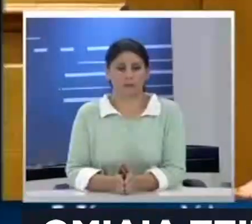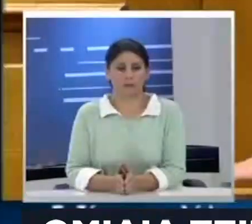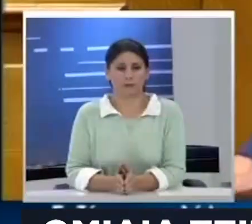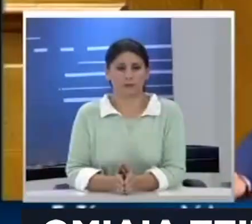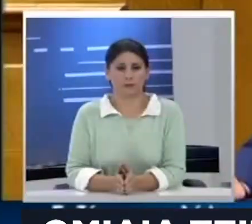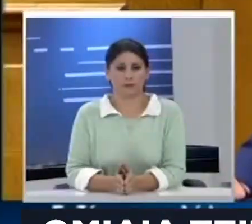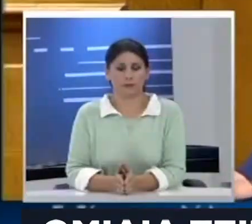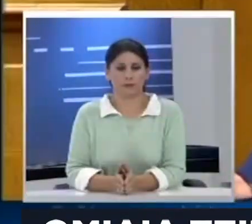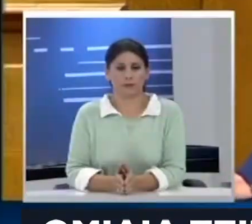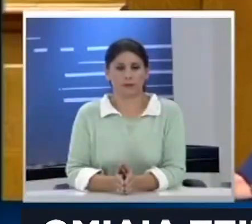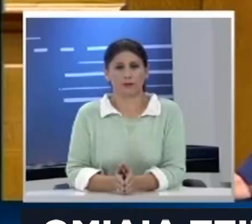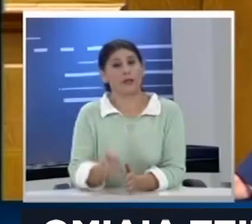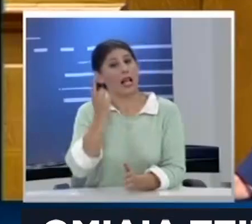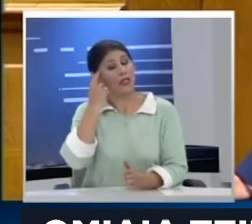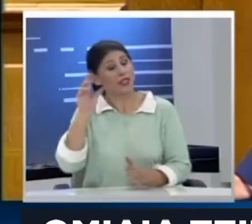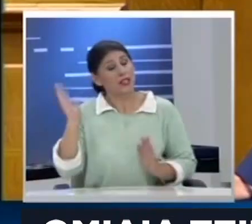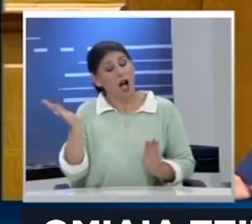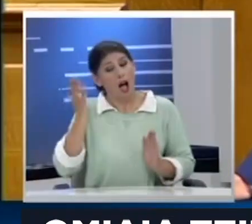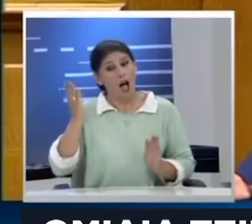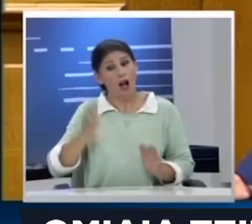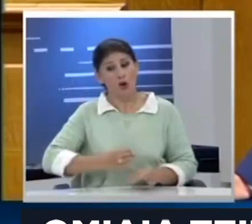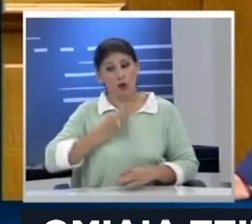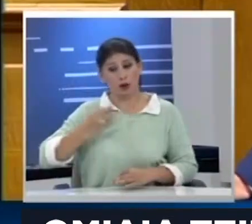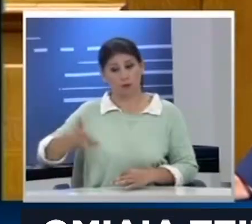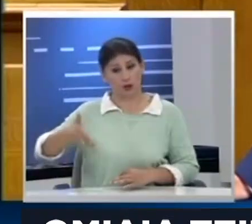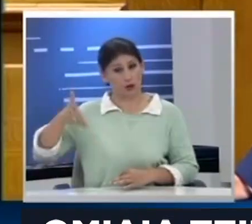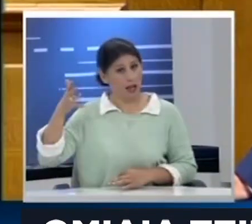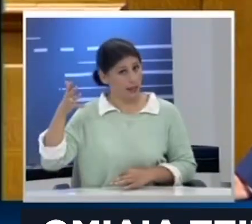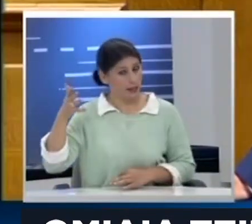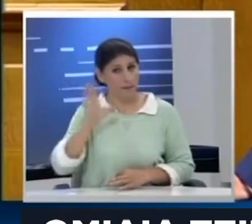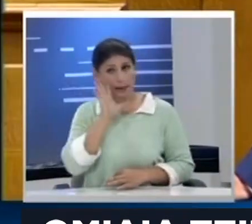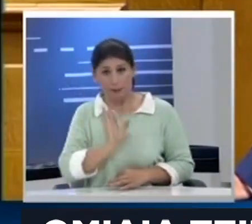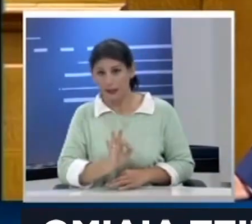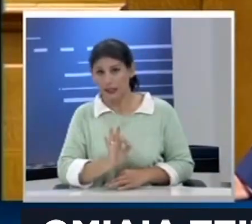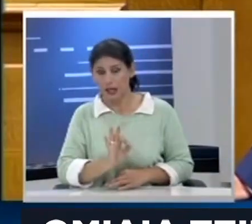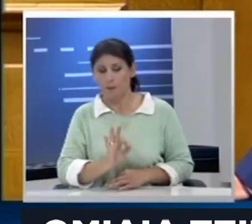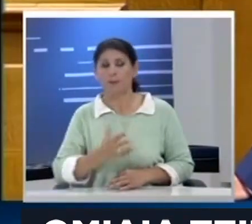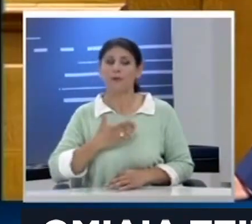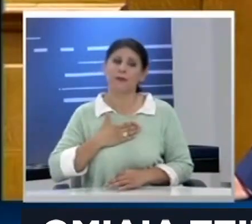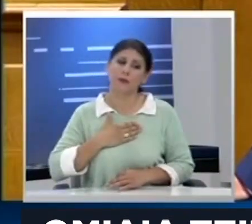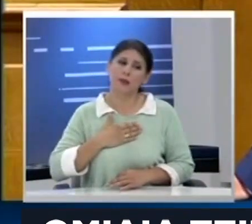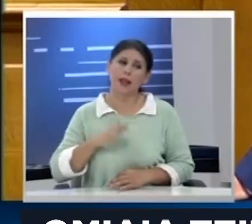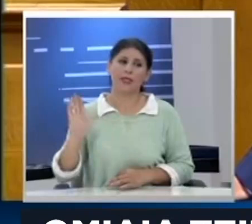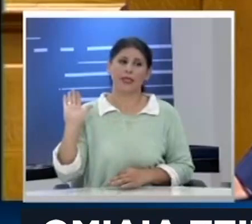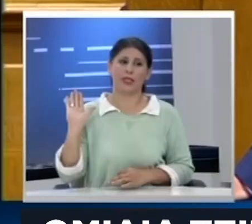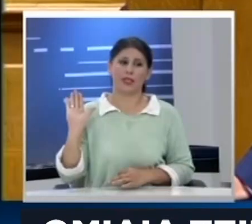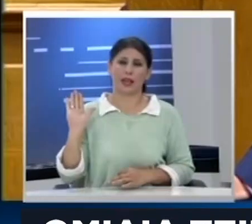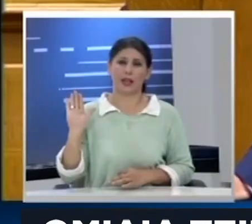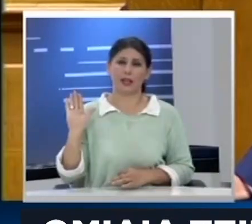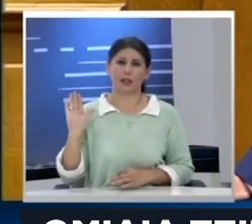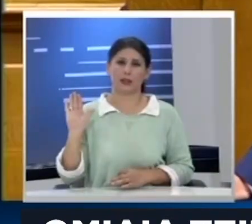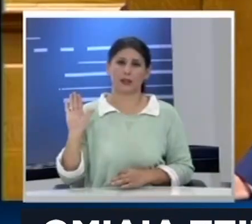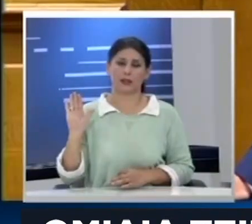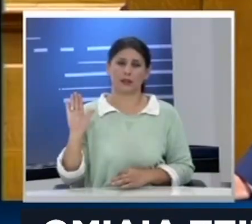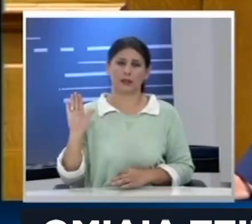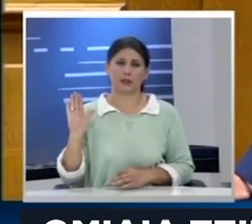Δεν ξέρω αν ο κ. Μητσοτάκης στην πραγματικότητα δεν επιθυμούσε να